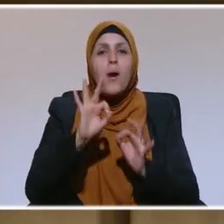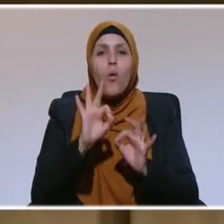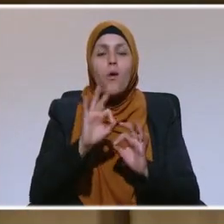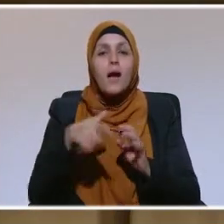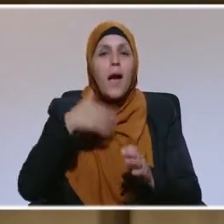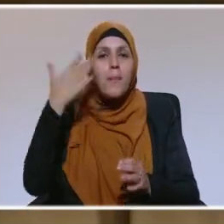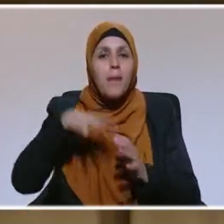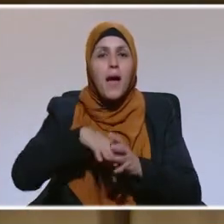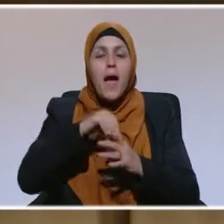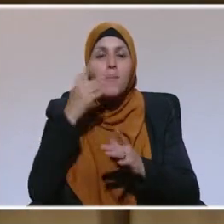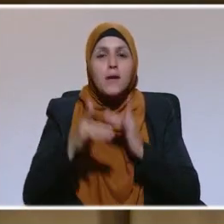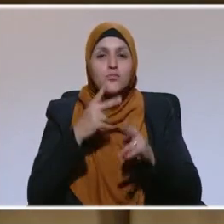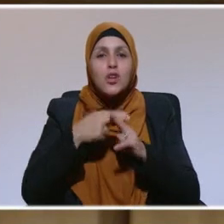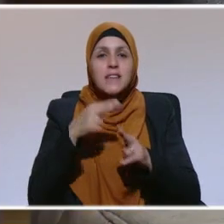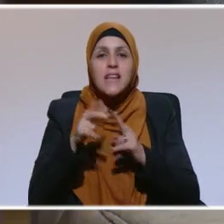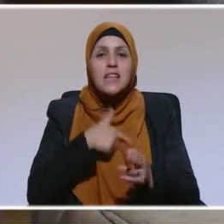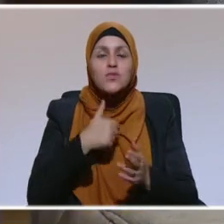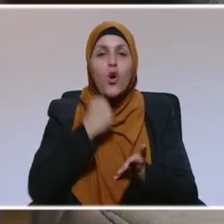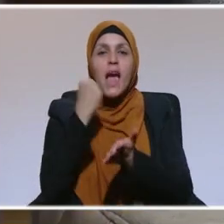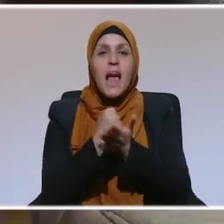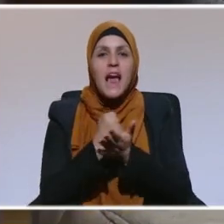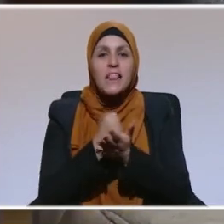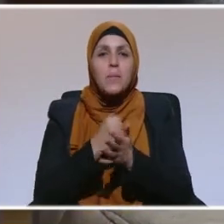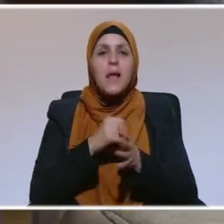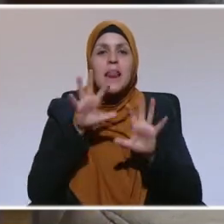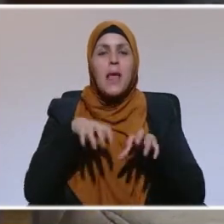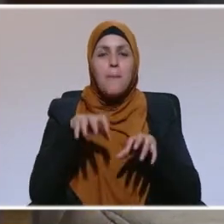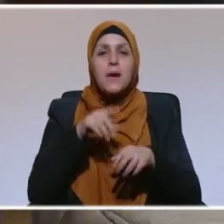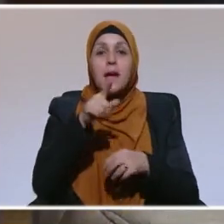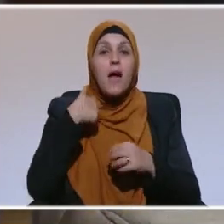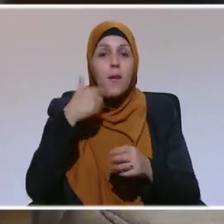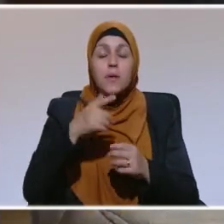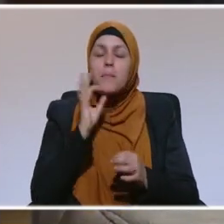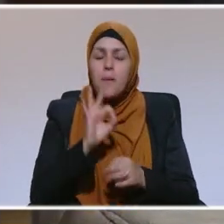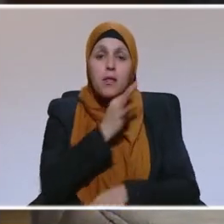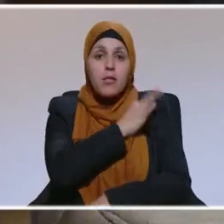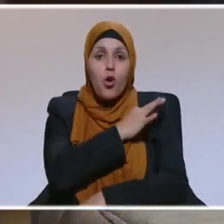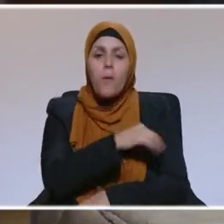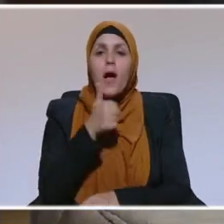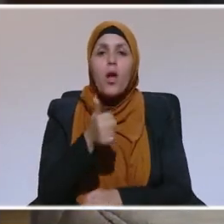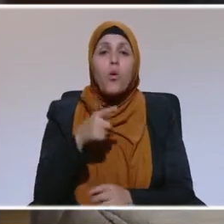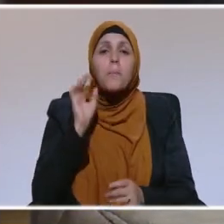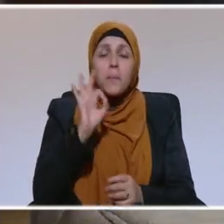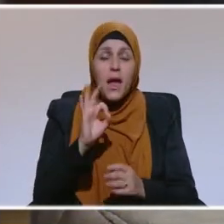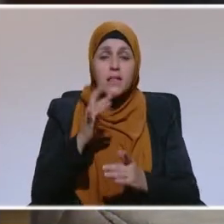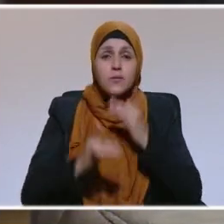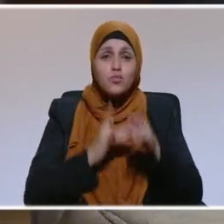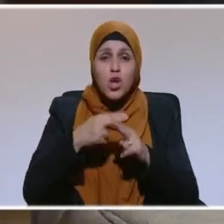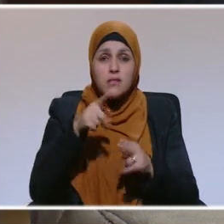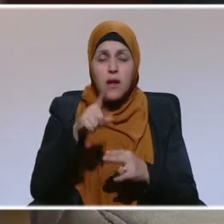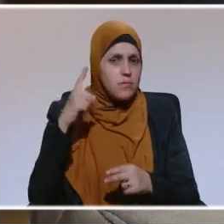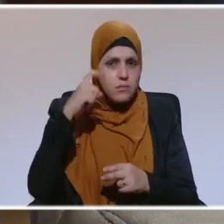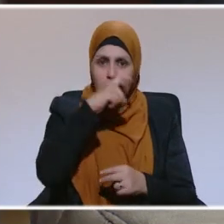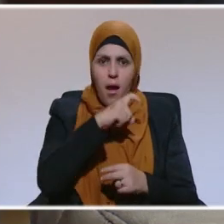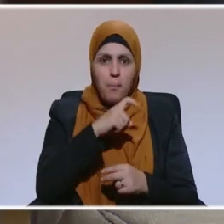النمر. شايف التجربه الثانيه معاهم ازاي؟ جميله طبعا، تجربه. مسلسل كان صعب يعني. المسلسل ده